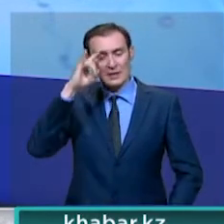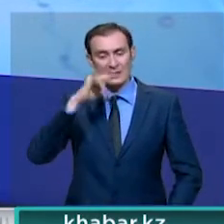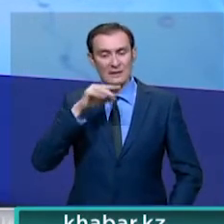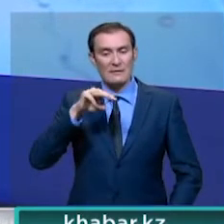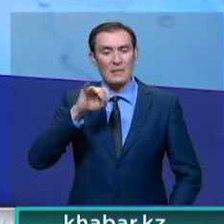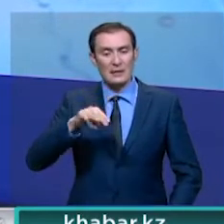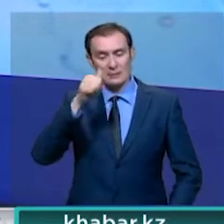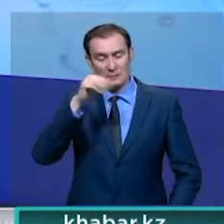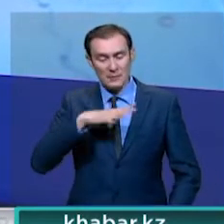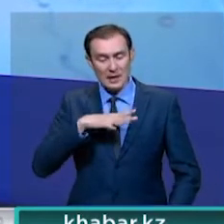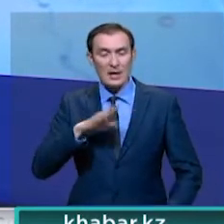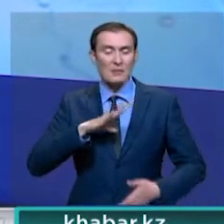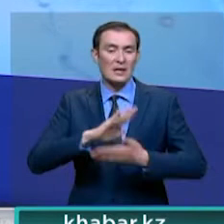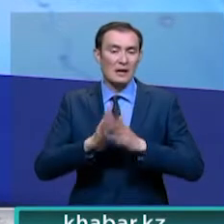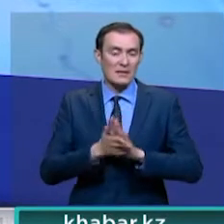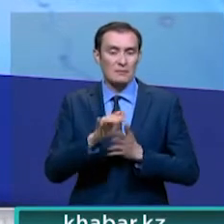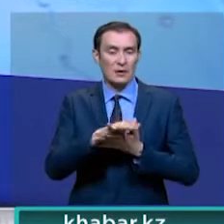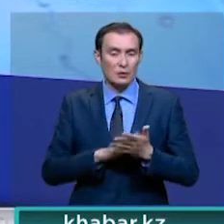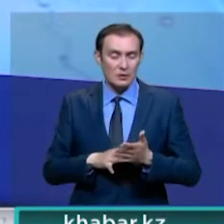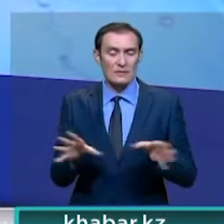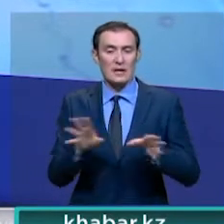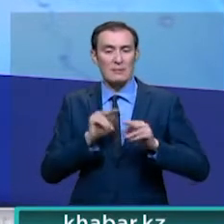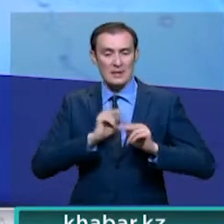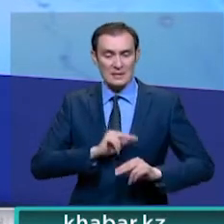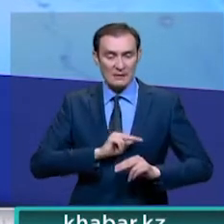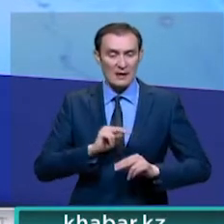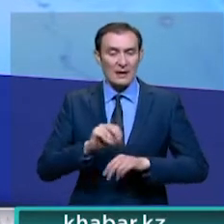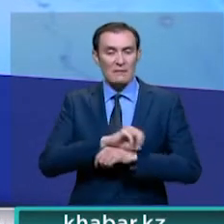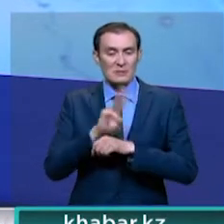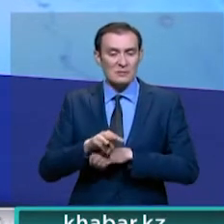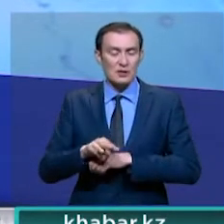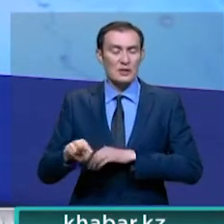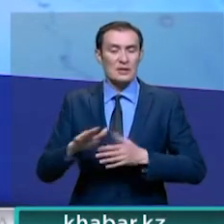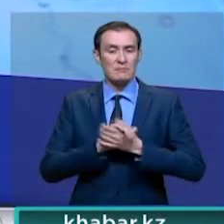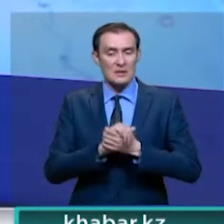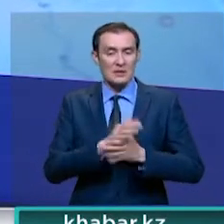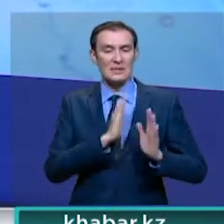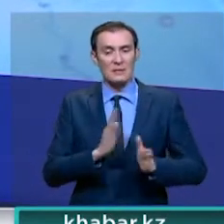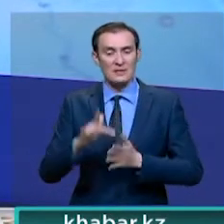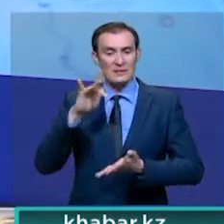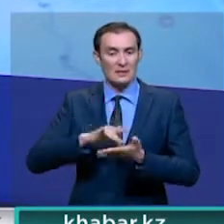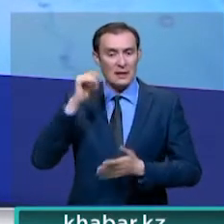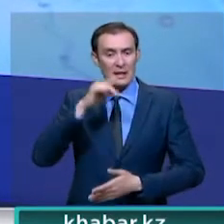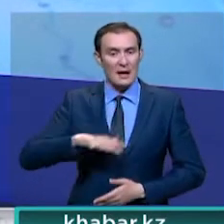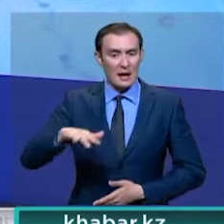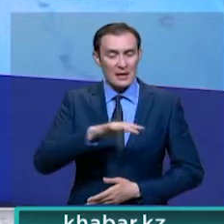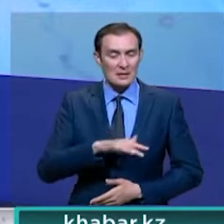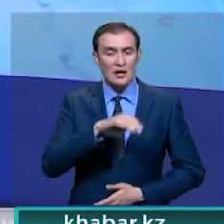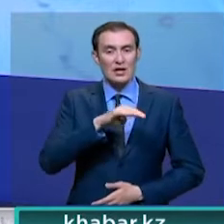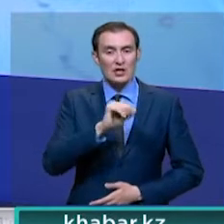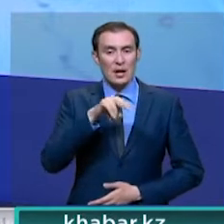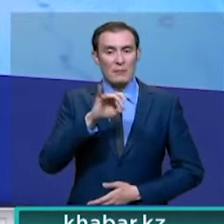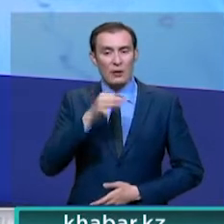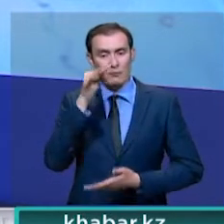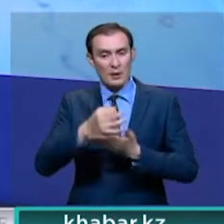марте собеседники договорились продолжить тесно и взаимодействия в деле обеспечения мира и стабильности в центральной азии жапаров также